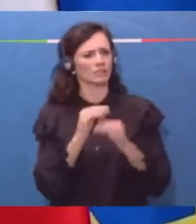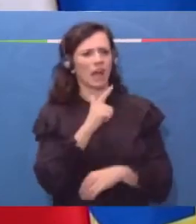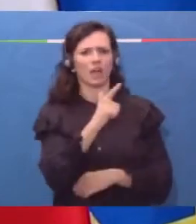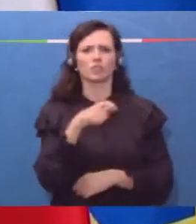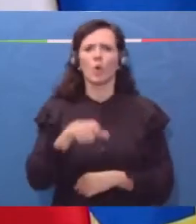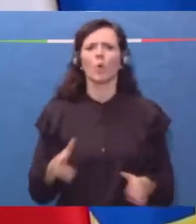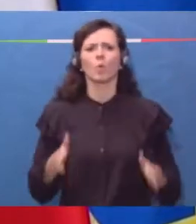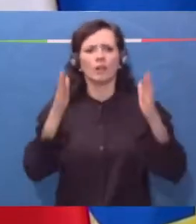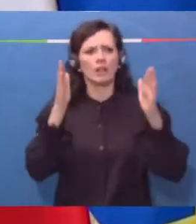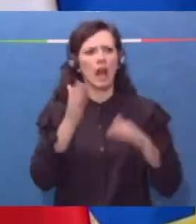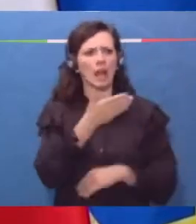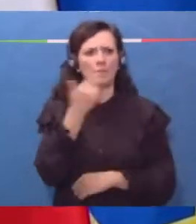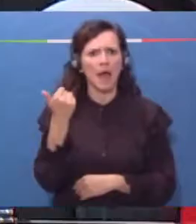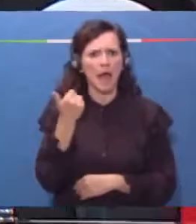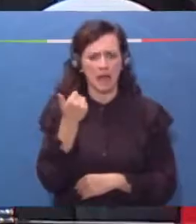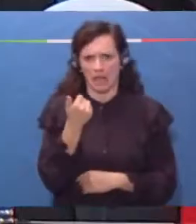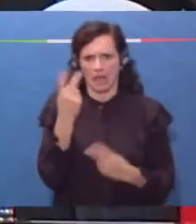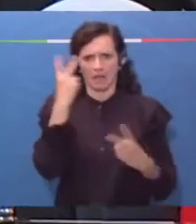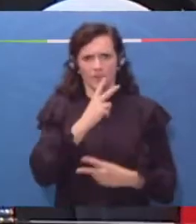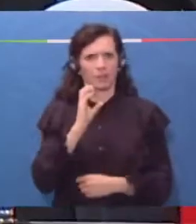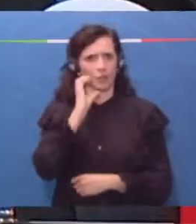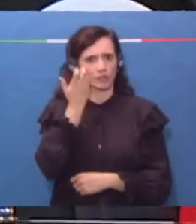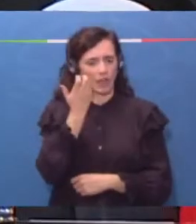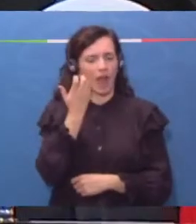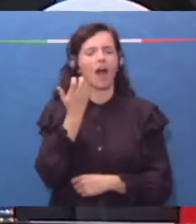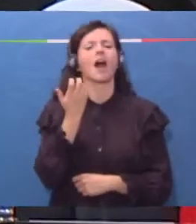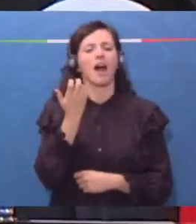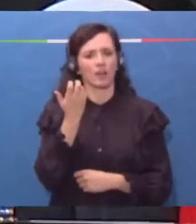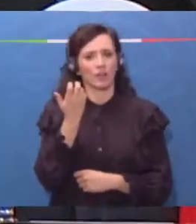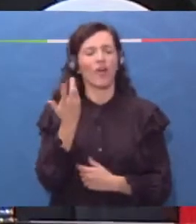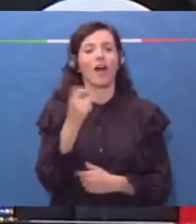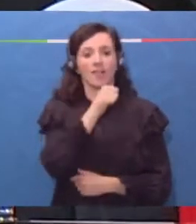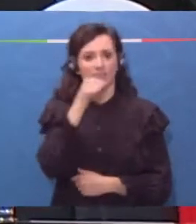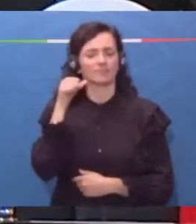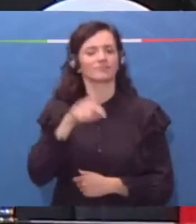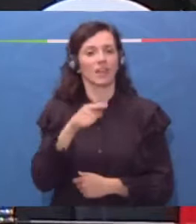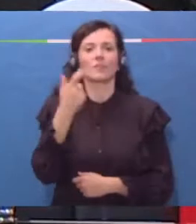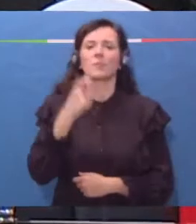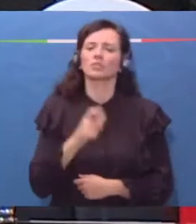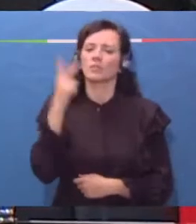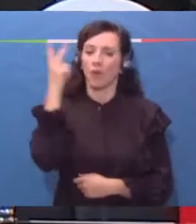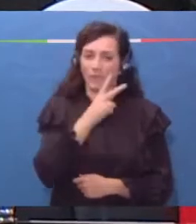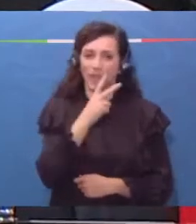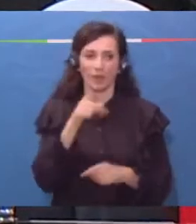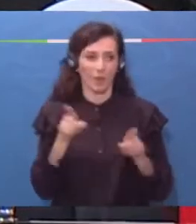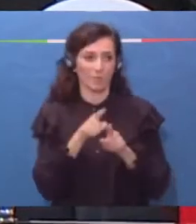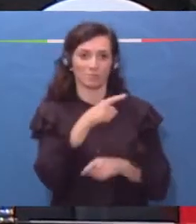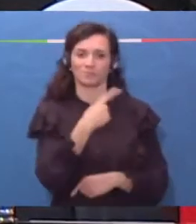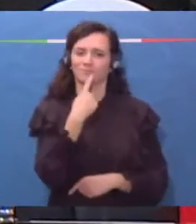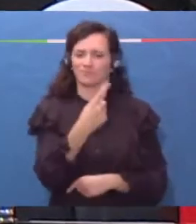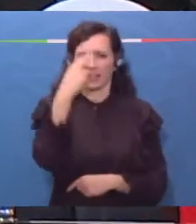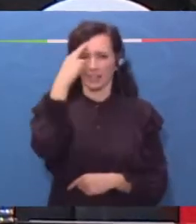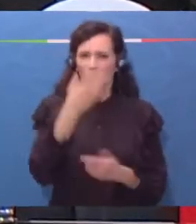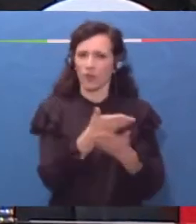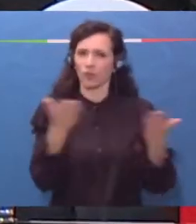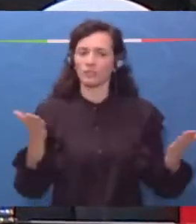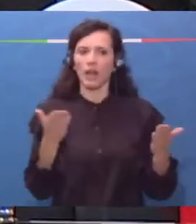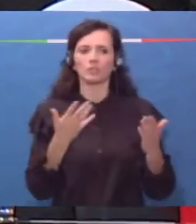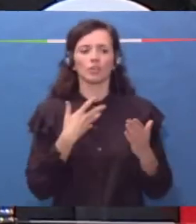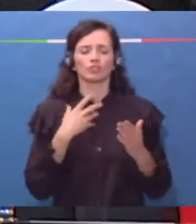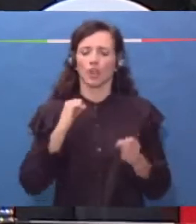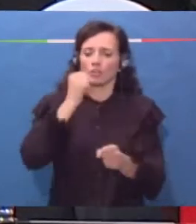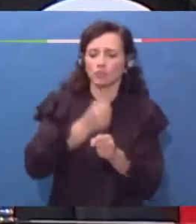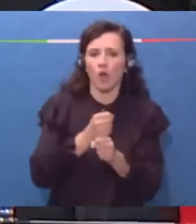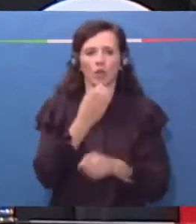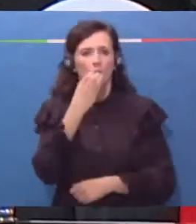Quirinale, perché, come è stato ricordato, tante cose ci uniscono: la nostra storia, la nostra cultura, i nostri